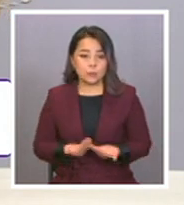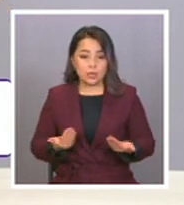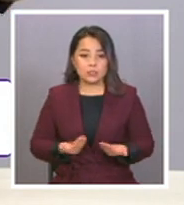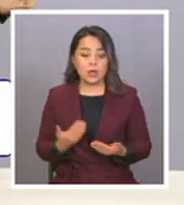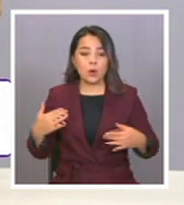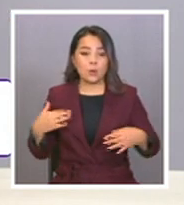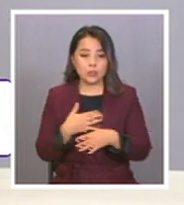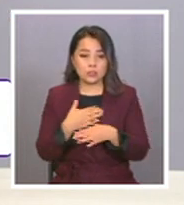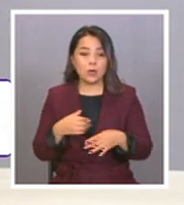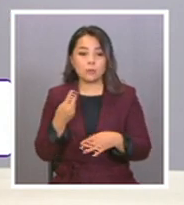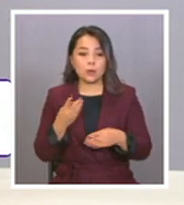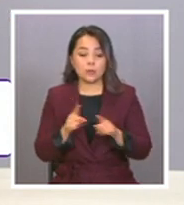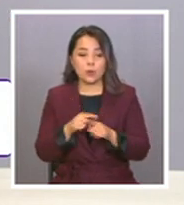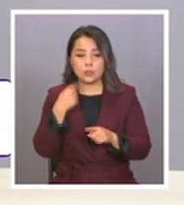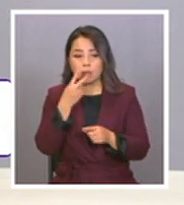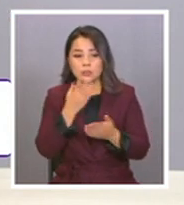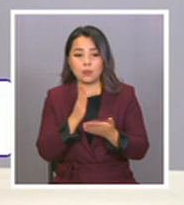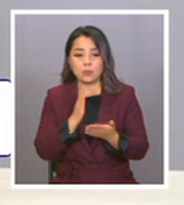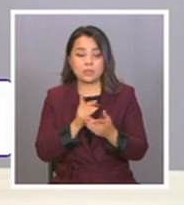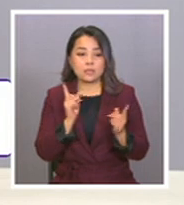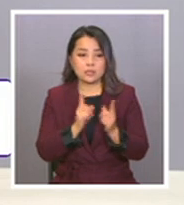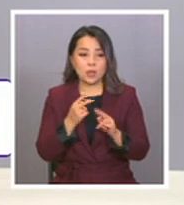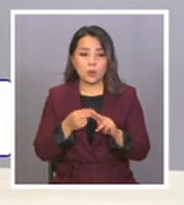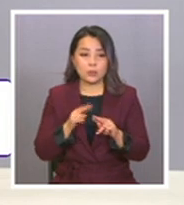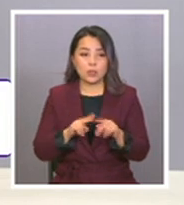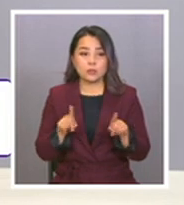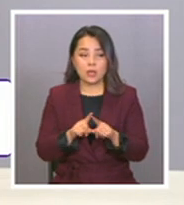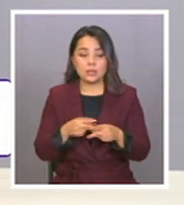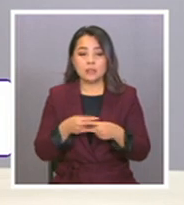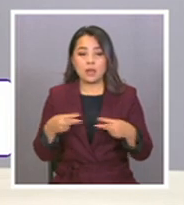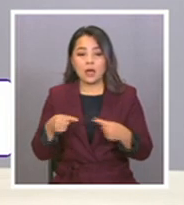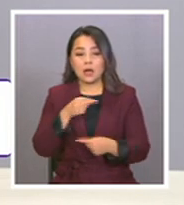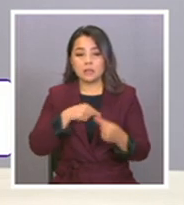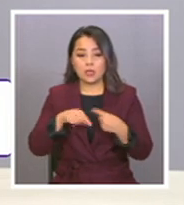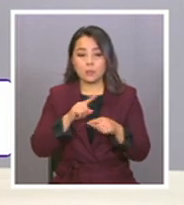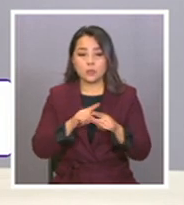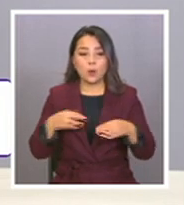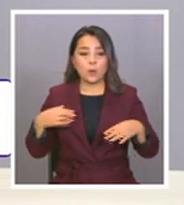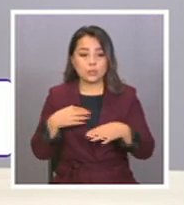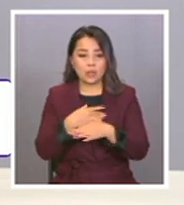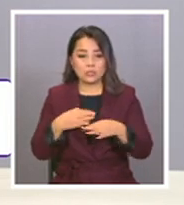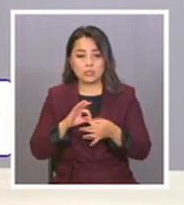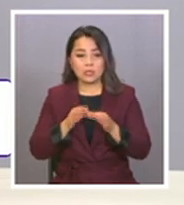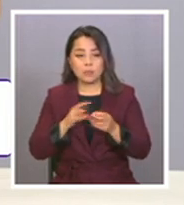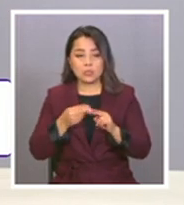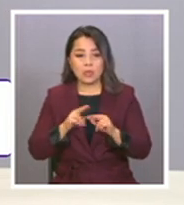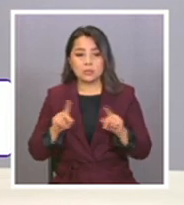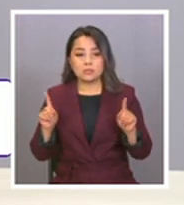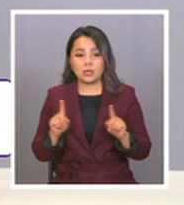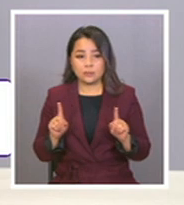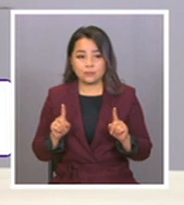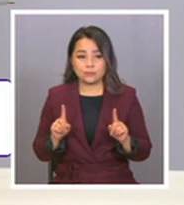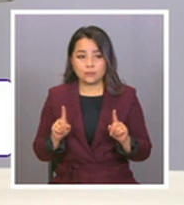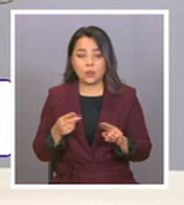қозғалыстың бірнеше түрі кездеседі. Соның бірі тең айнымалы қозғалыс. Тең айнымалы қозғалыс дегеніміз не?